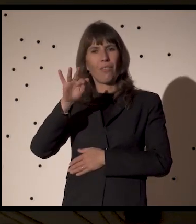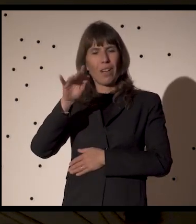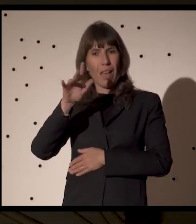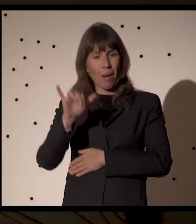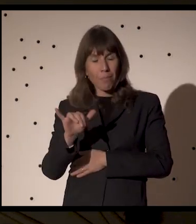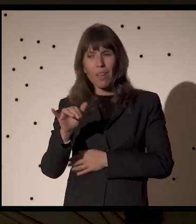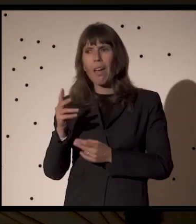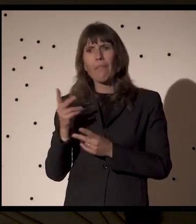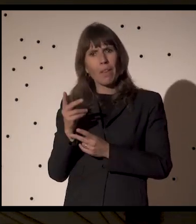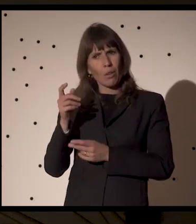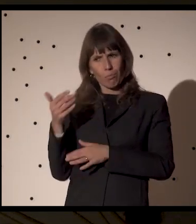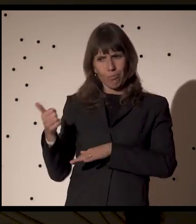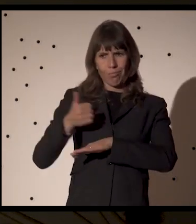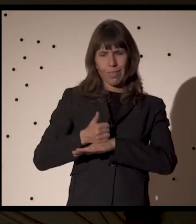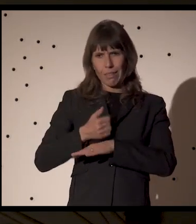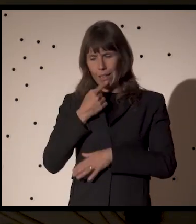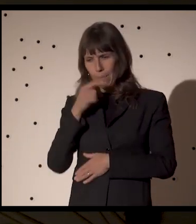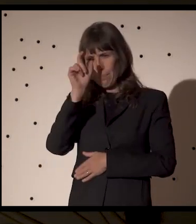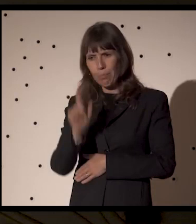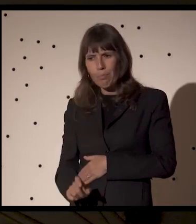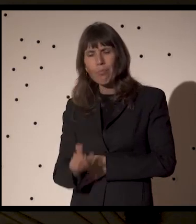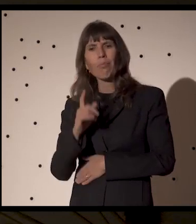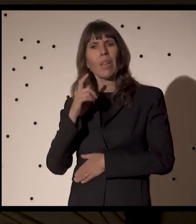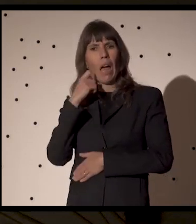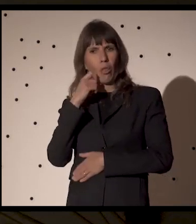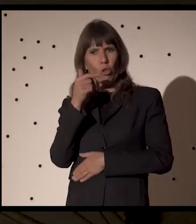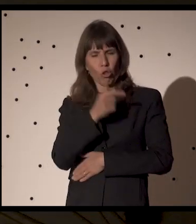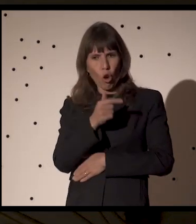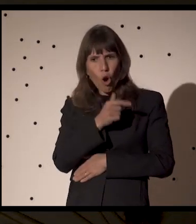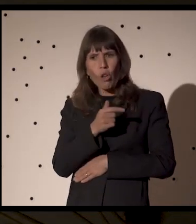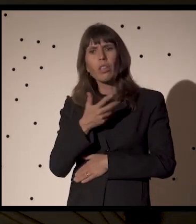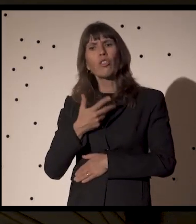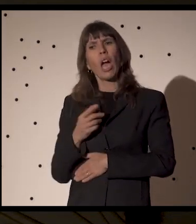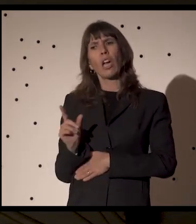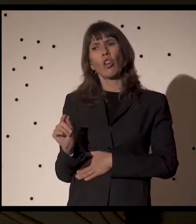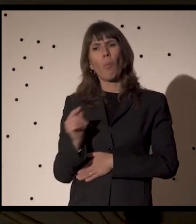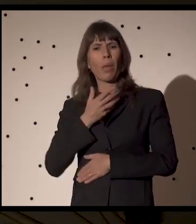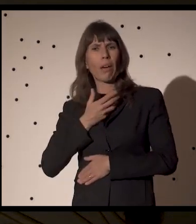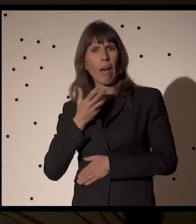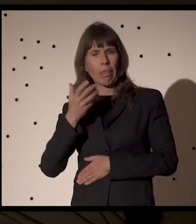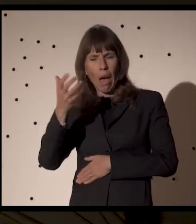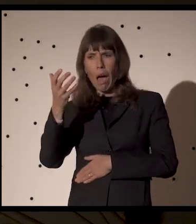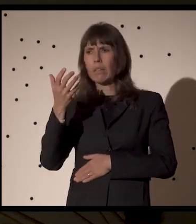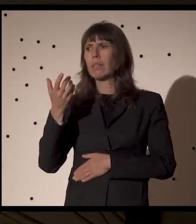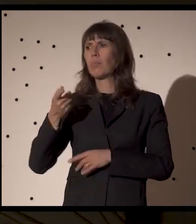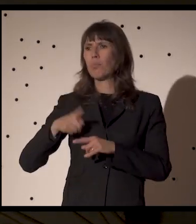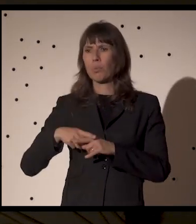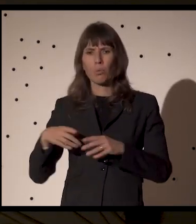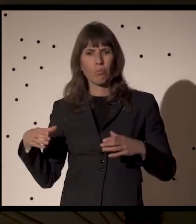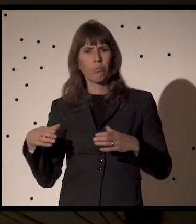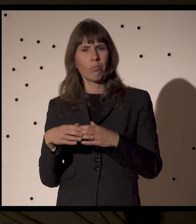una coppia di cantanti tenore soprano e una direttrice